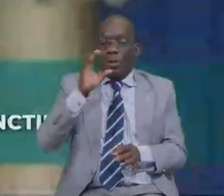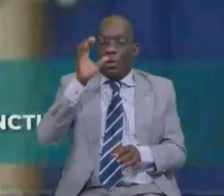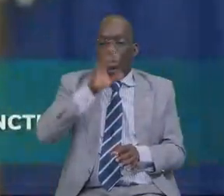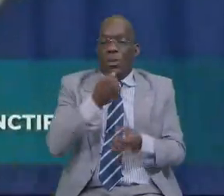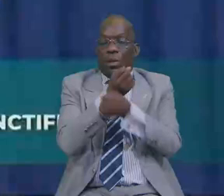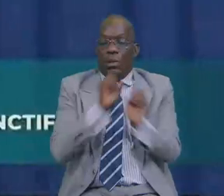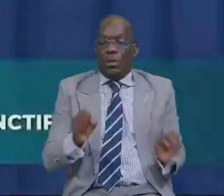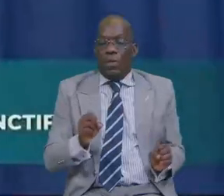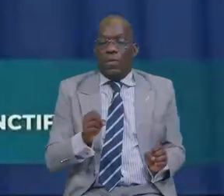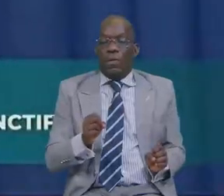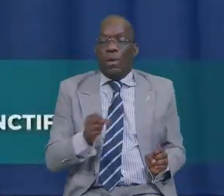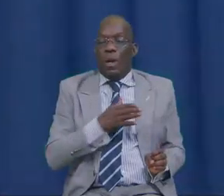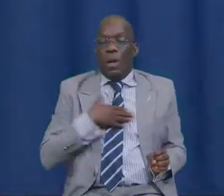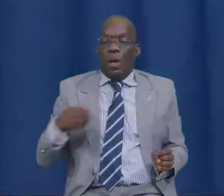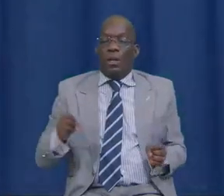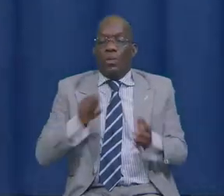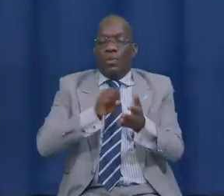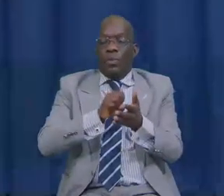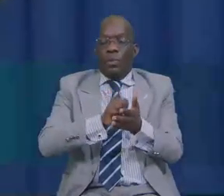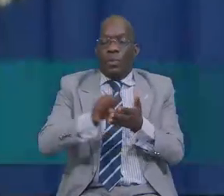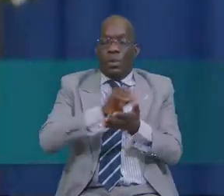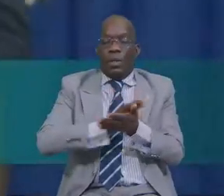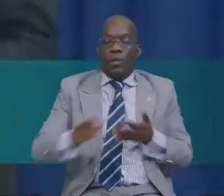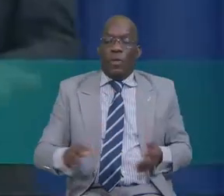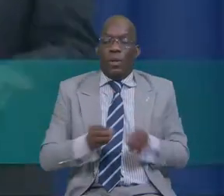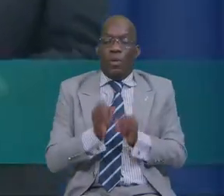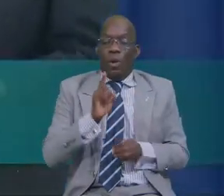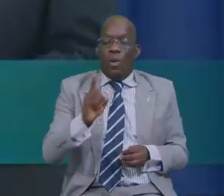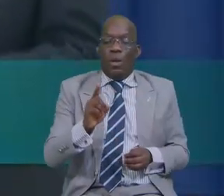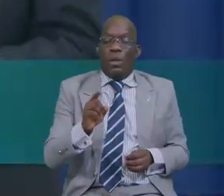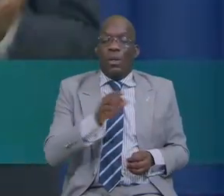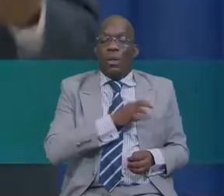purifiées, cherchées, sauvées et sanctifiées.